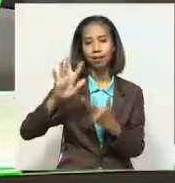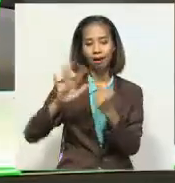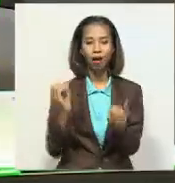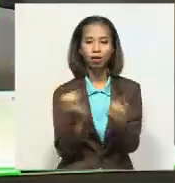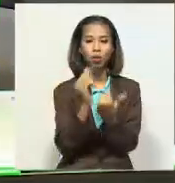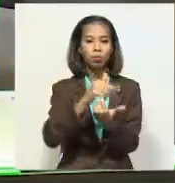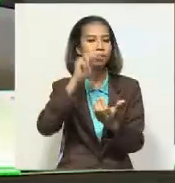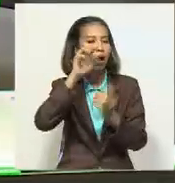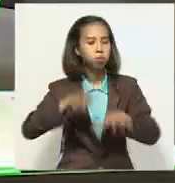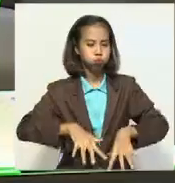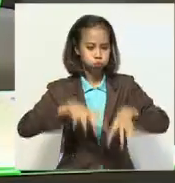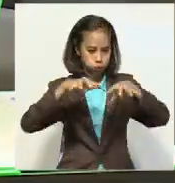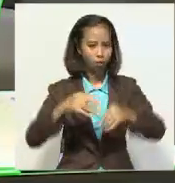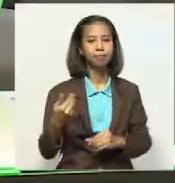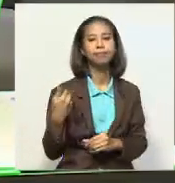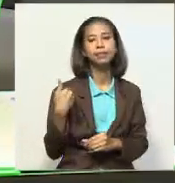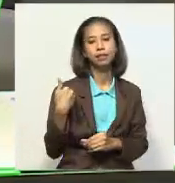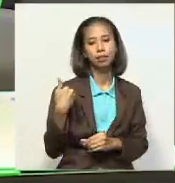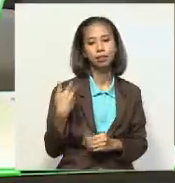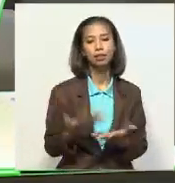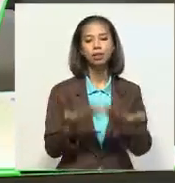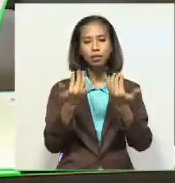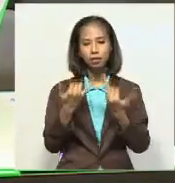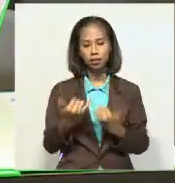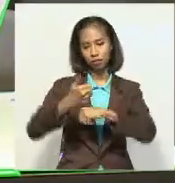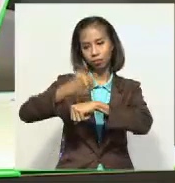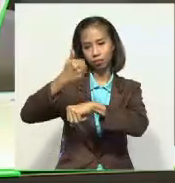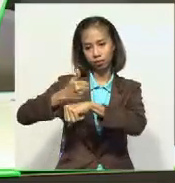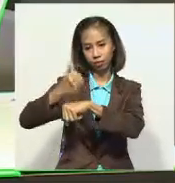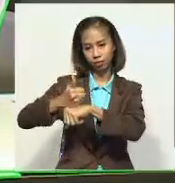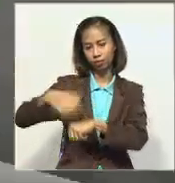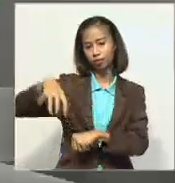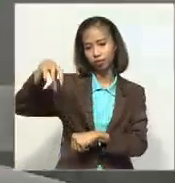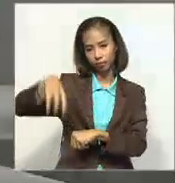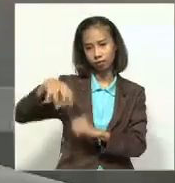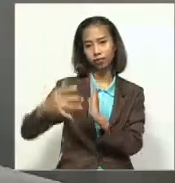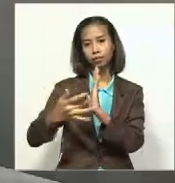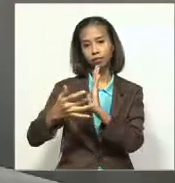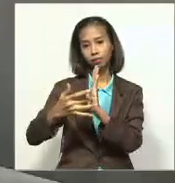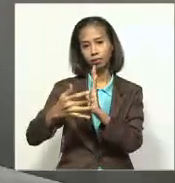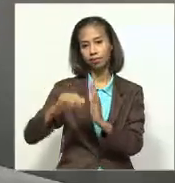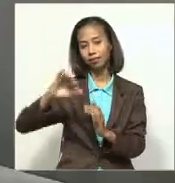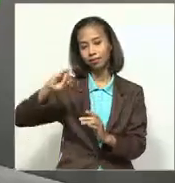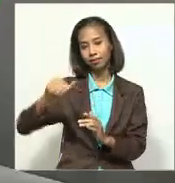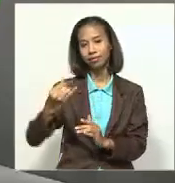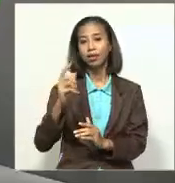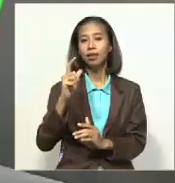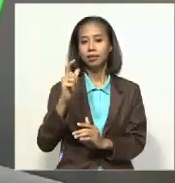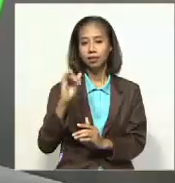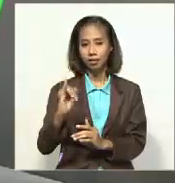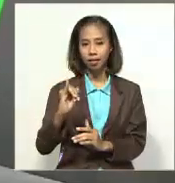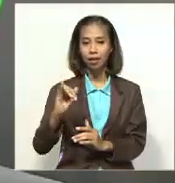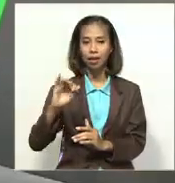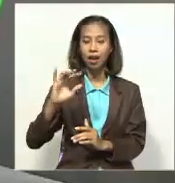พื้นที่ค่ะทางนายอานนท์สนิทวงศ์ณอยุธยาผู้อำนวยการสำนักพัฒนาเทคโนโลยีอวกาศและภูมิสารสนเท